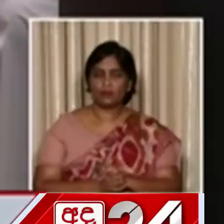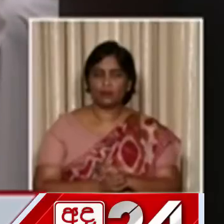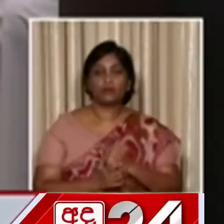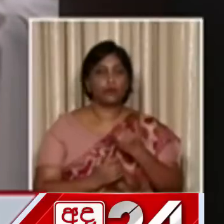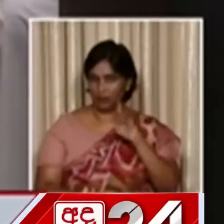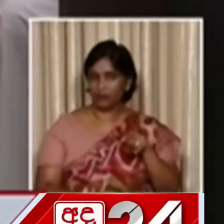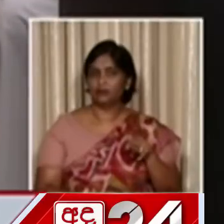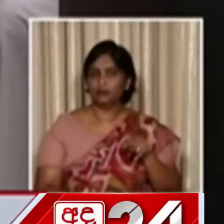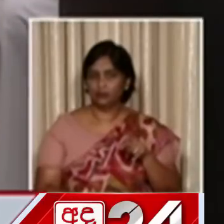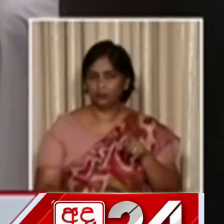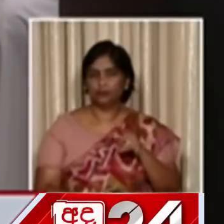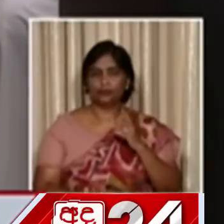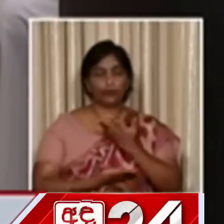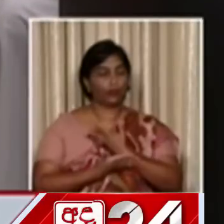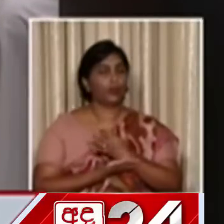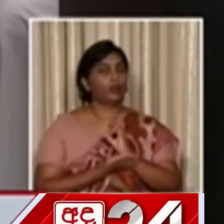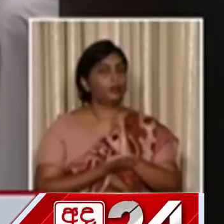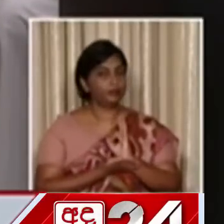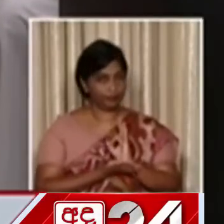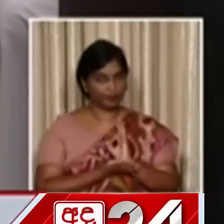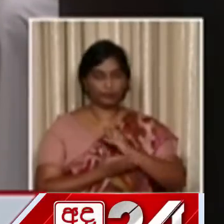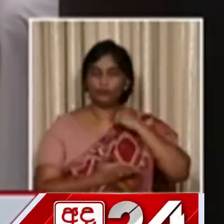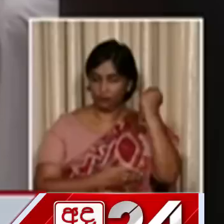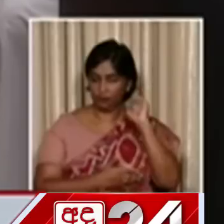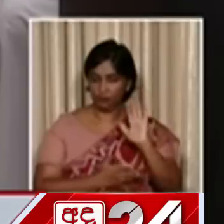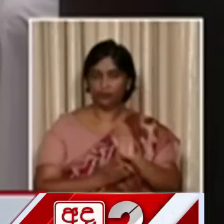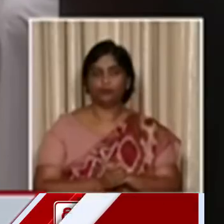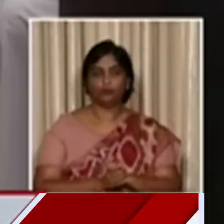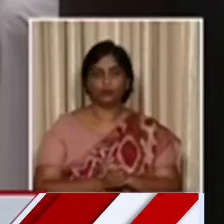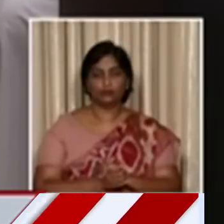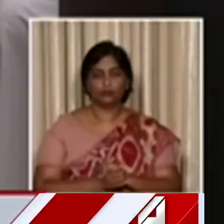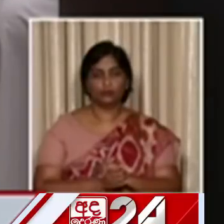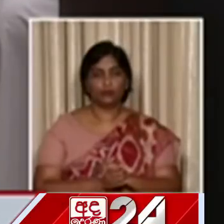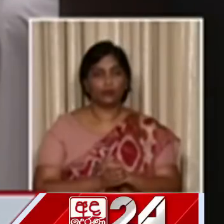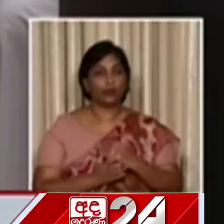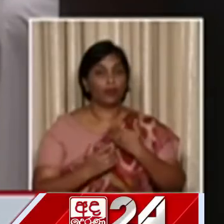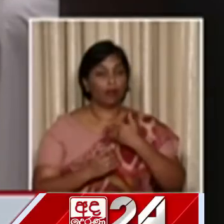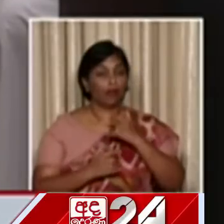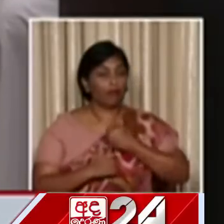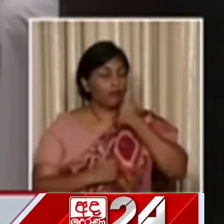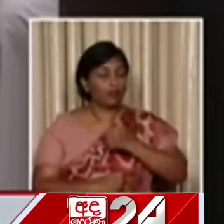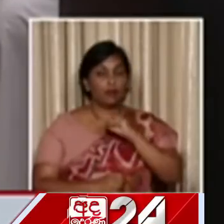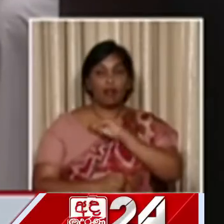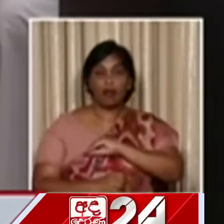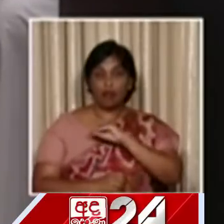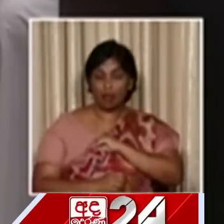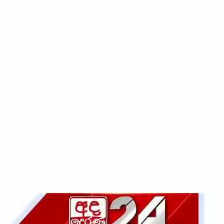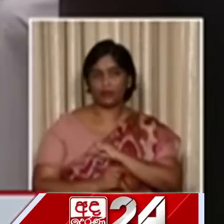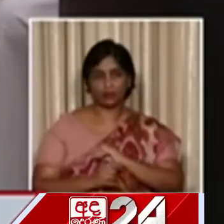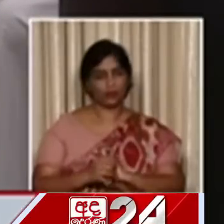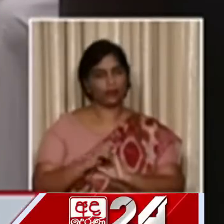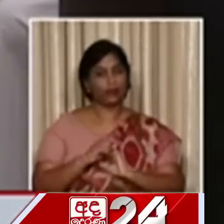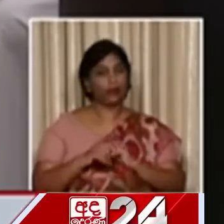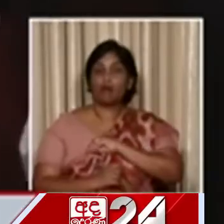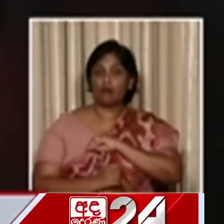අපි අහලා තියෙනවා ලෞතර බුදුරජාණන් වහන්සේ දේශනා කළා තිබෙනවා ආරෝග්‍ය පරමාලාභ සන්තුට්ටි පරමන් ධන.